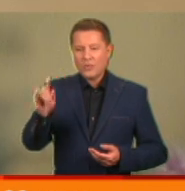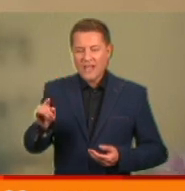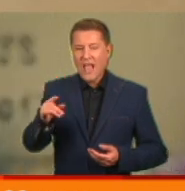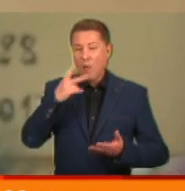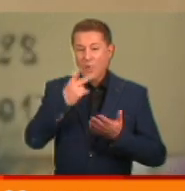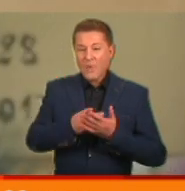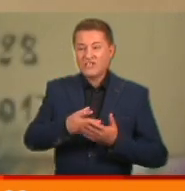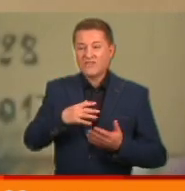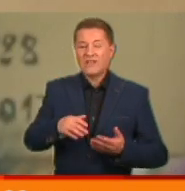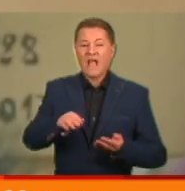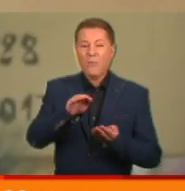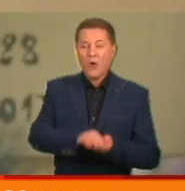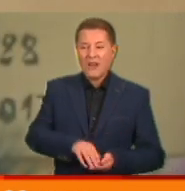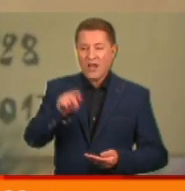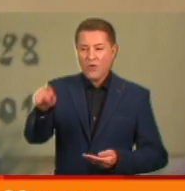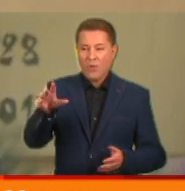його вбивці.